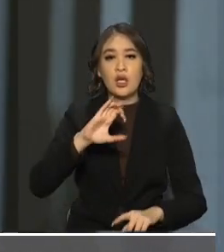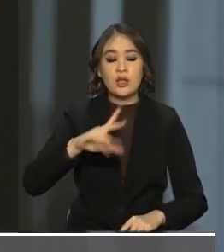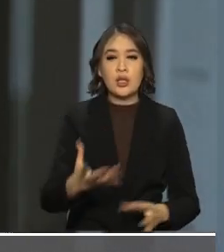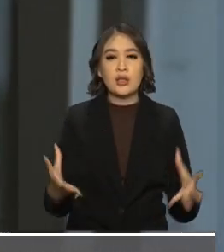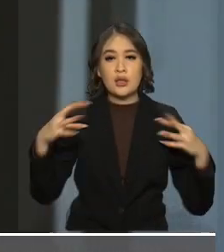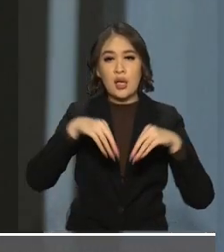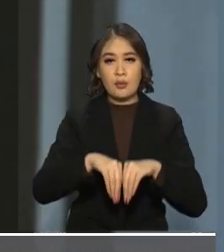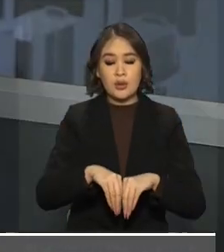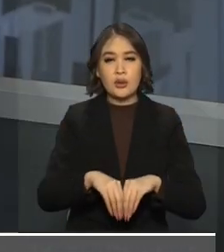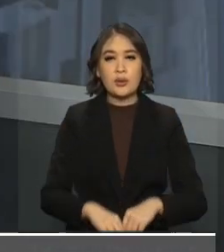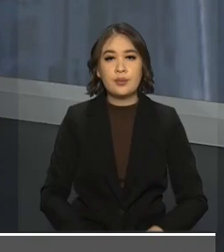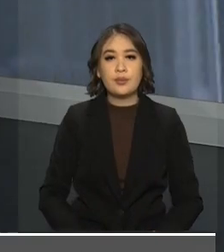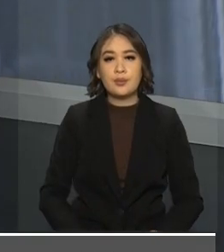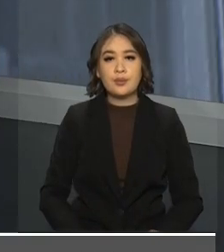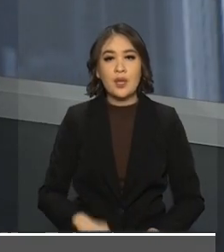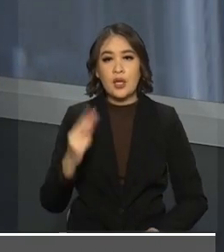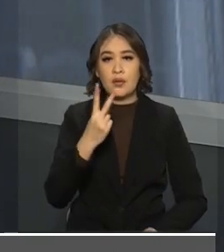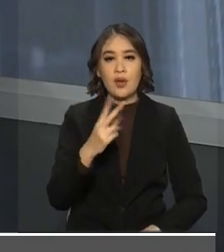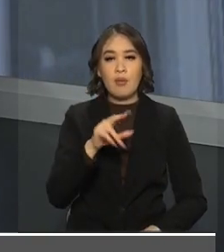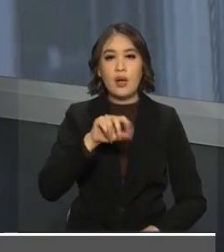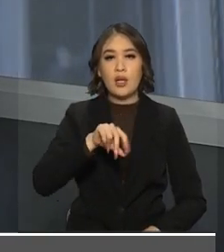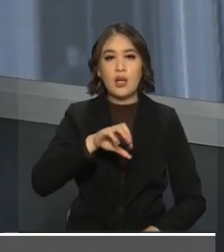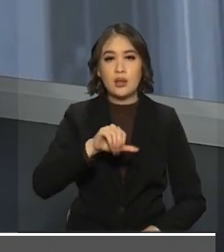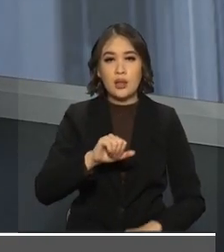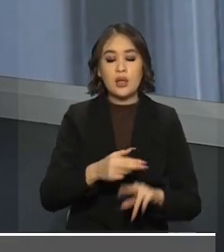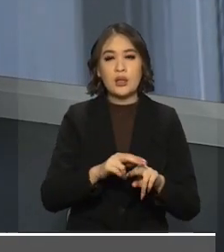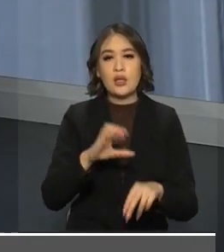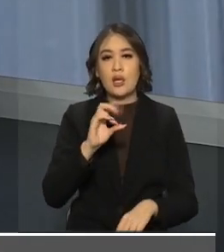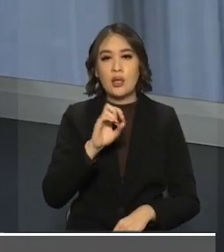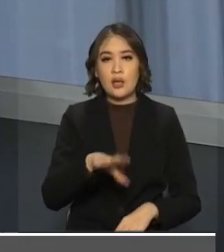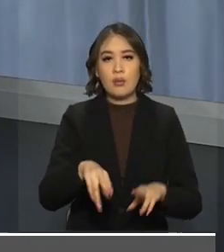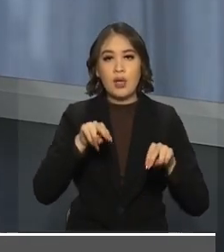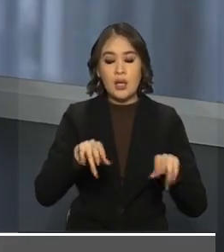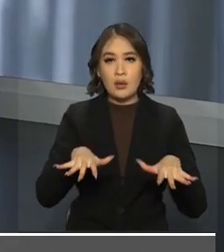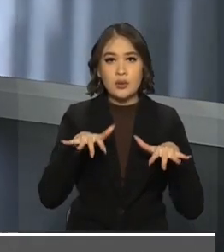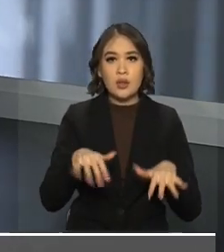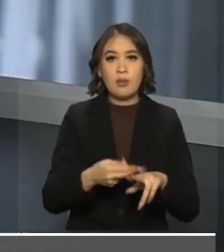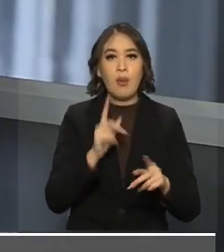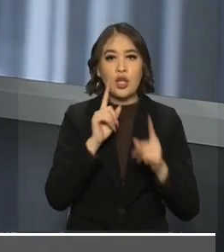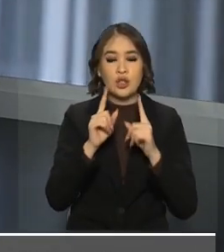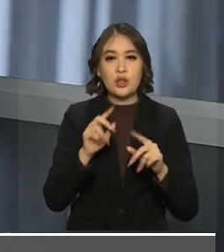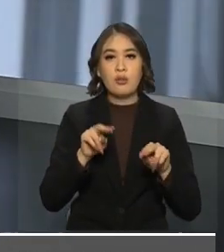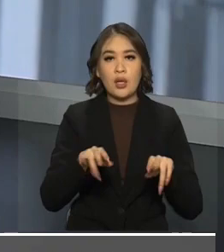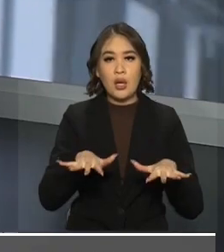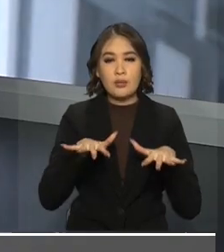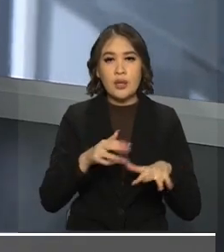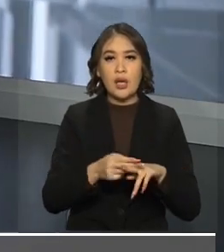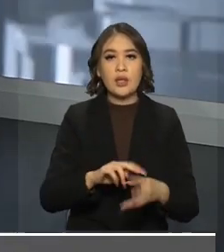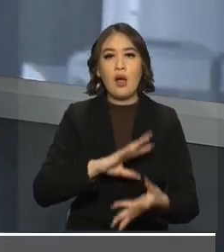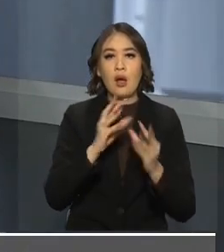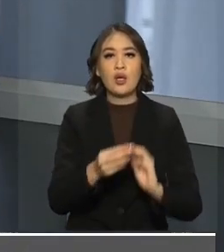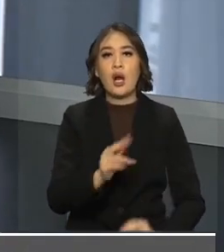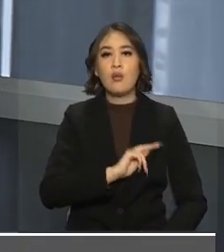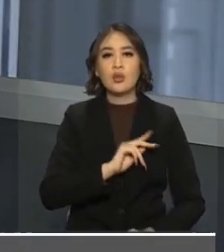с две палаты здесь работали, Сенат парламента, Мажилис парламента, значит, с коллегами мы как раз